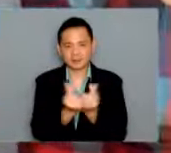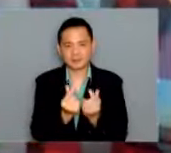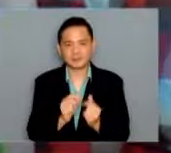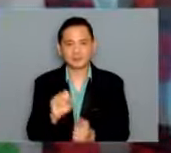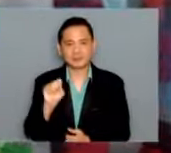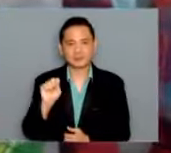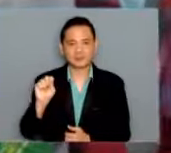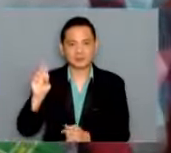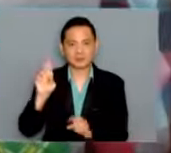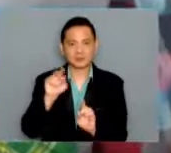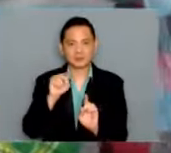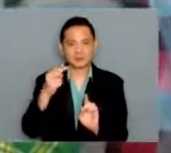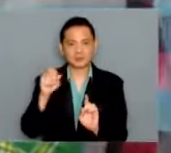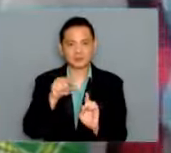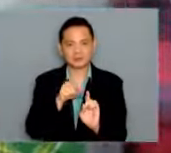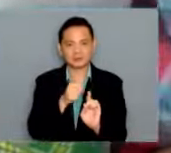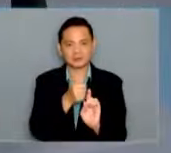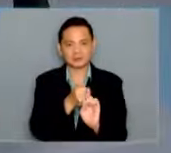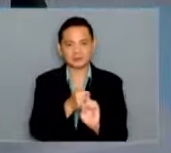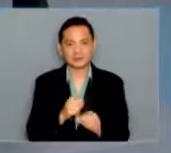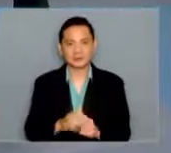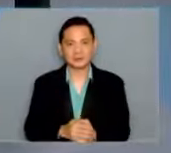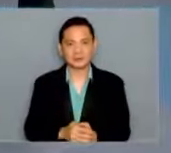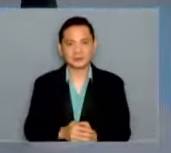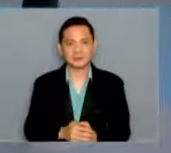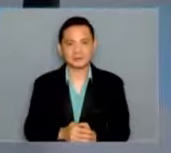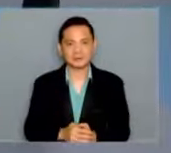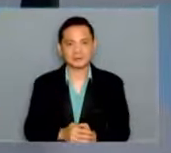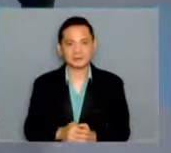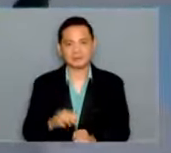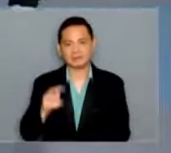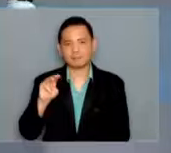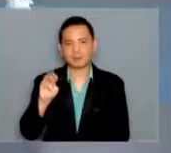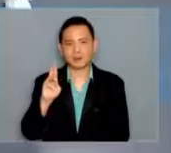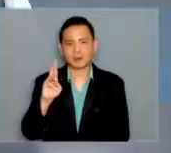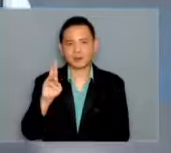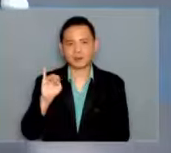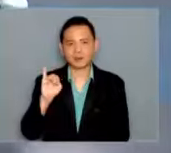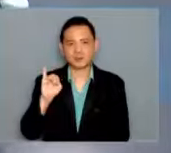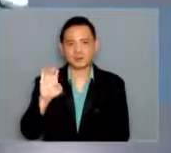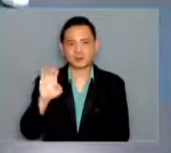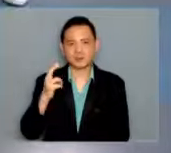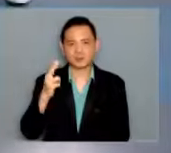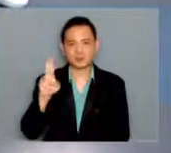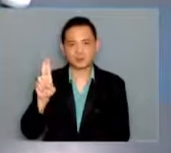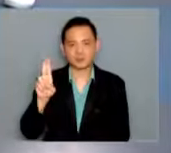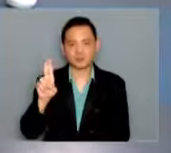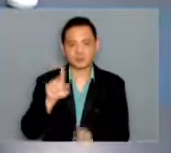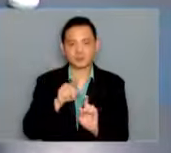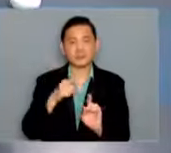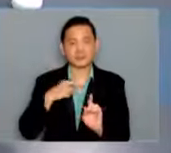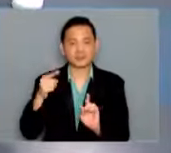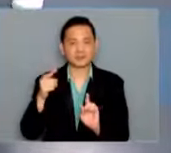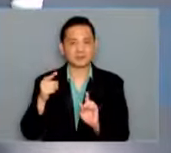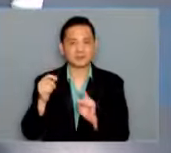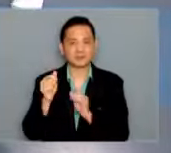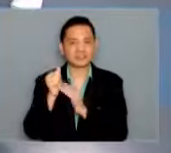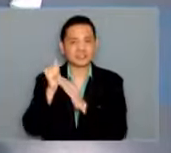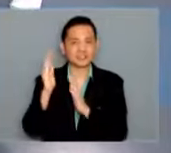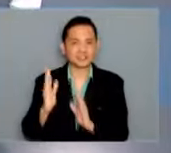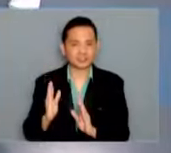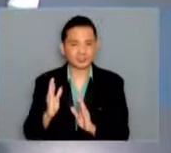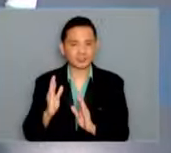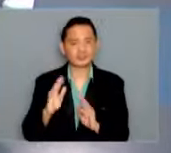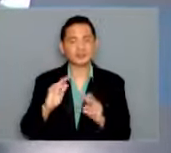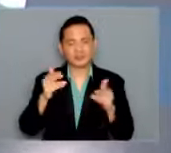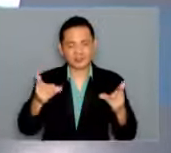at dancer na si Marichu Aculado. Miss Marichu! Good morning. Good morning, ma'am. Good morning. Miss Marichu,